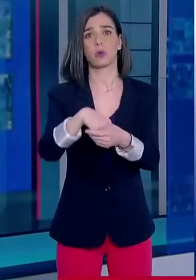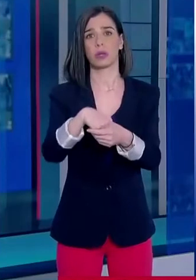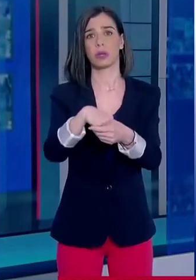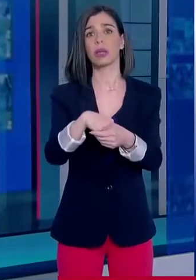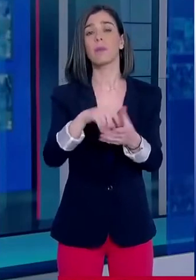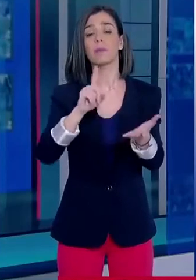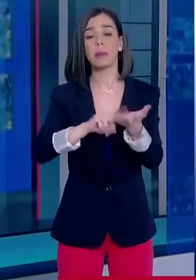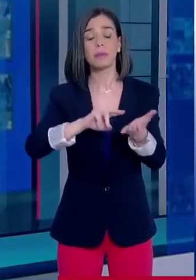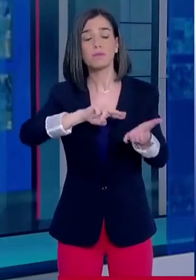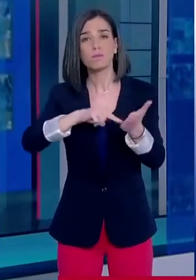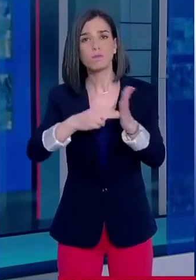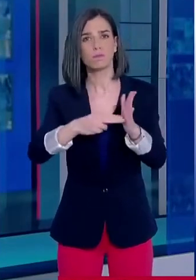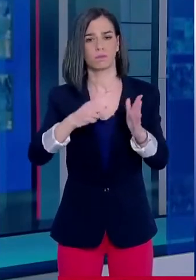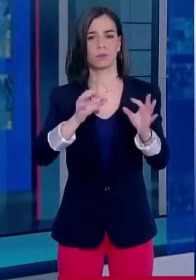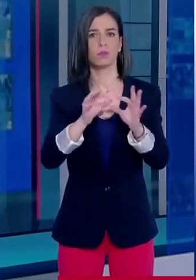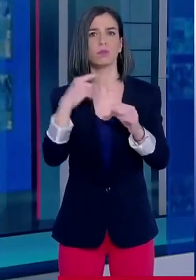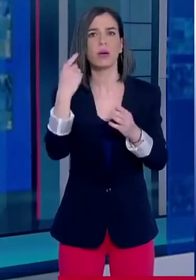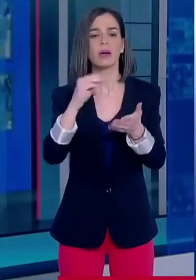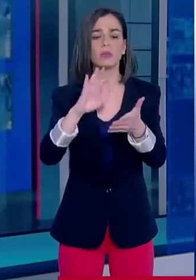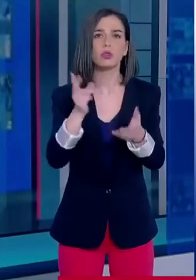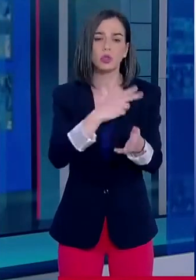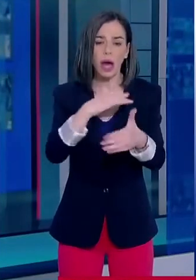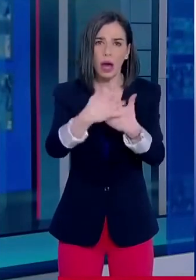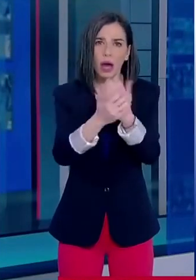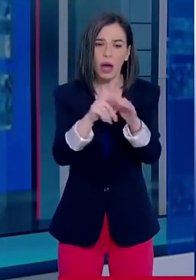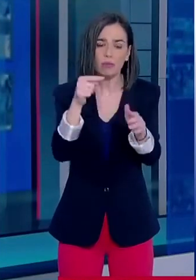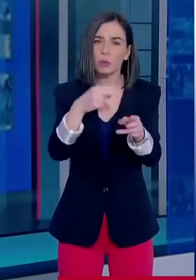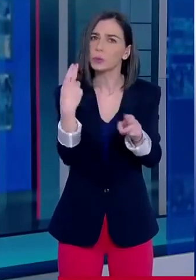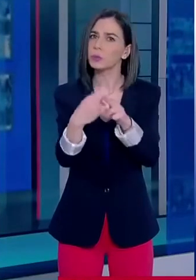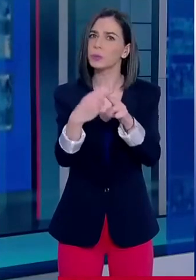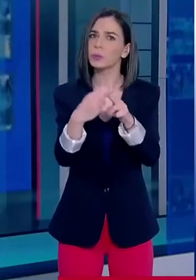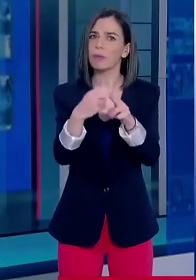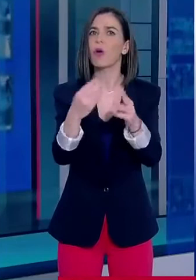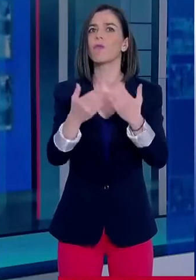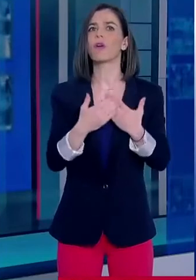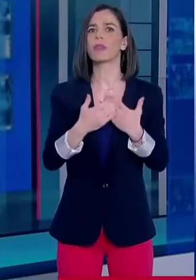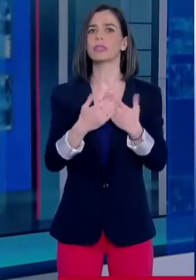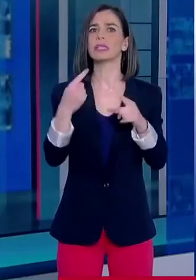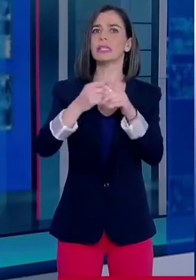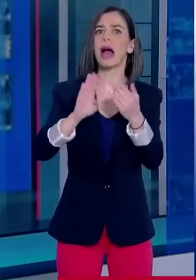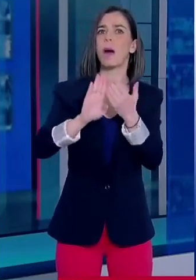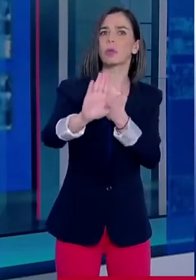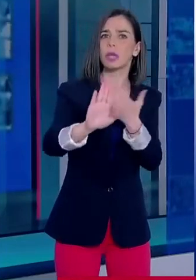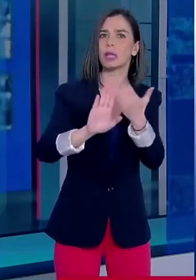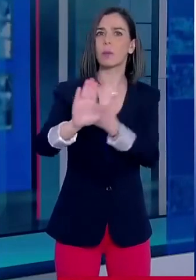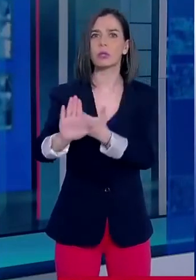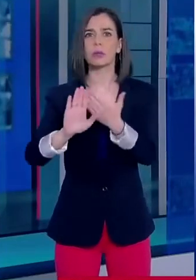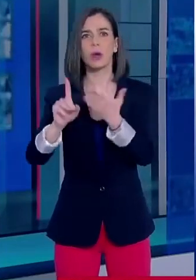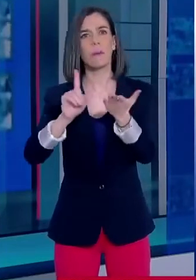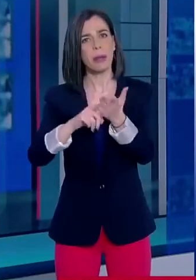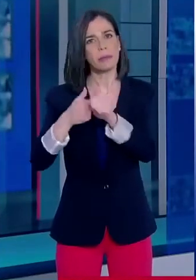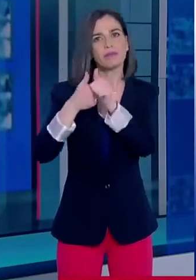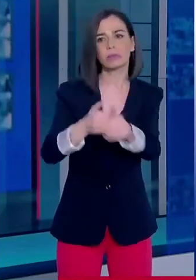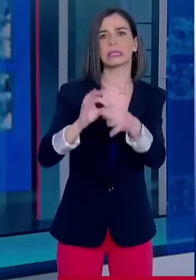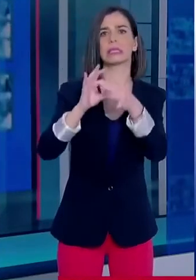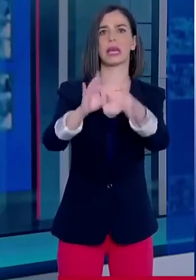μέτρα προστασίας, στους κανόνες υγιεινής, που είναι από τα κύρια μέτρα που μας έφτασαν ως εδώ, και θα πρέπει να συνεχίζουμε να